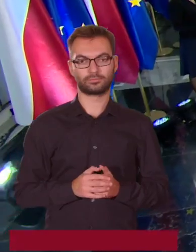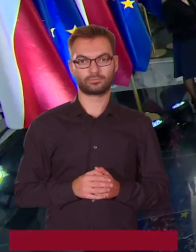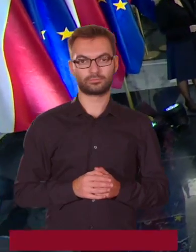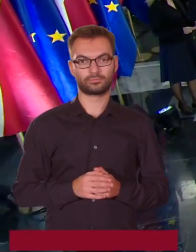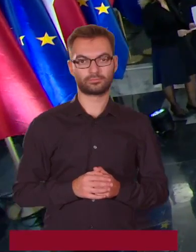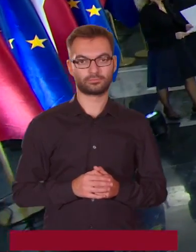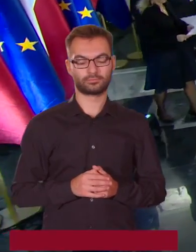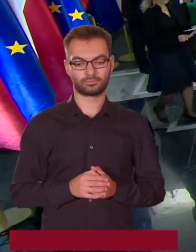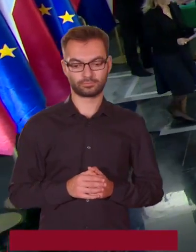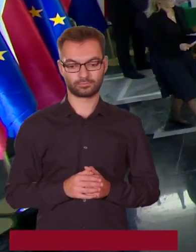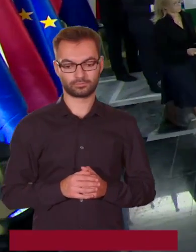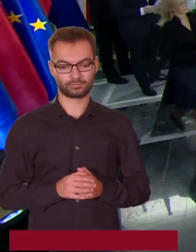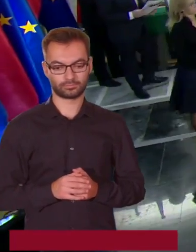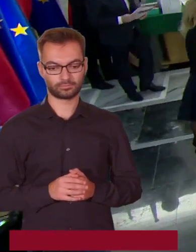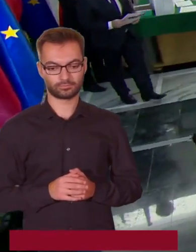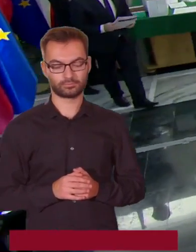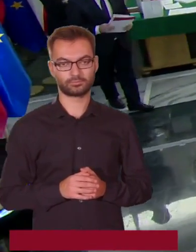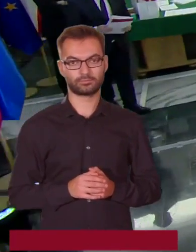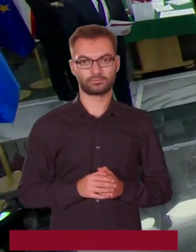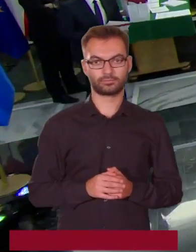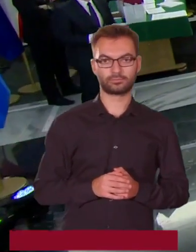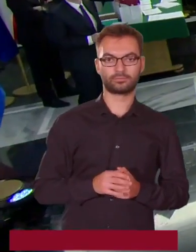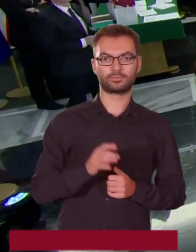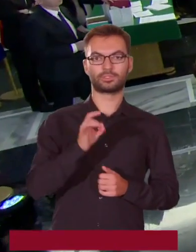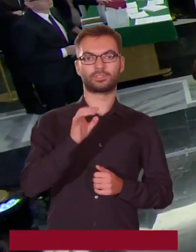Proszę pana Grzegorza Karola Długi.